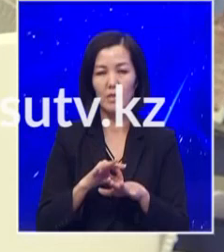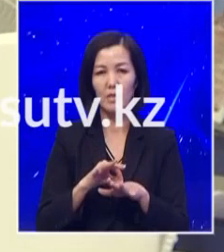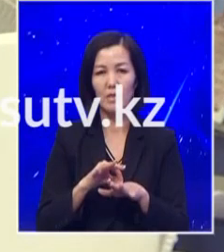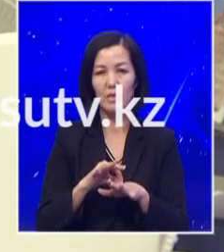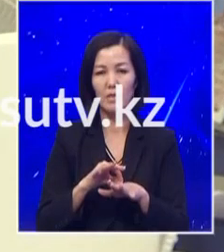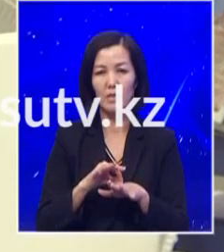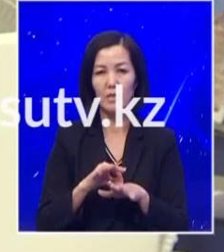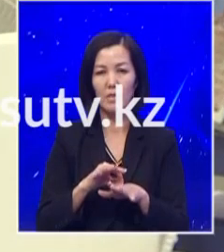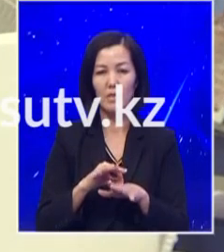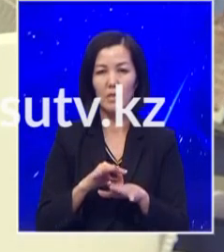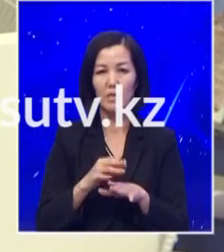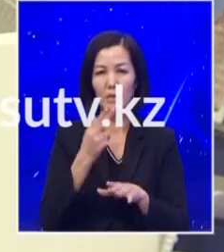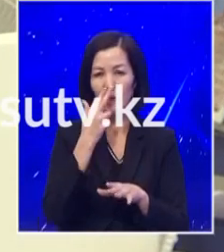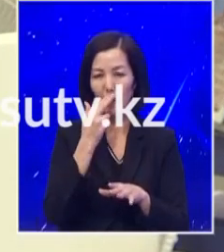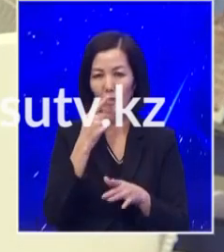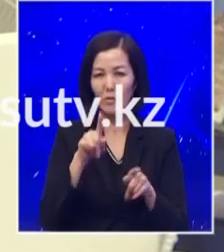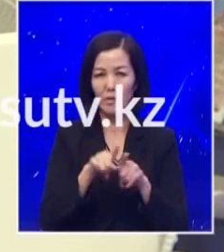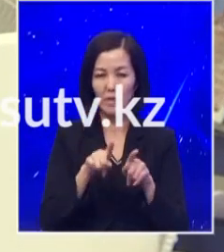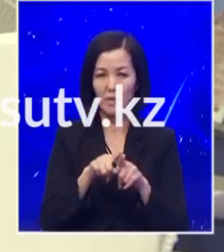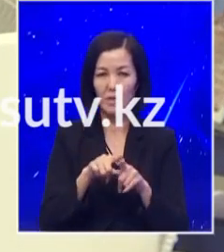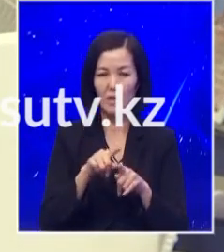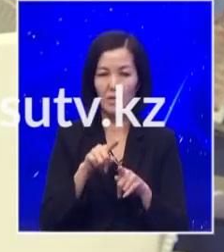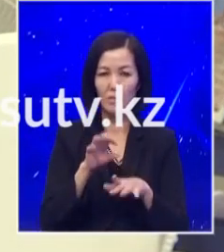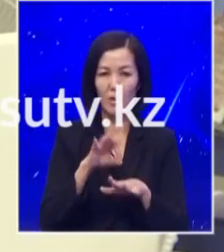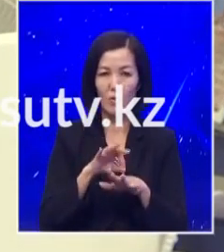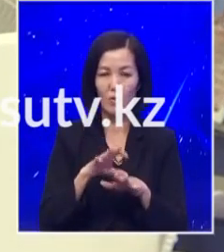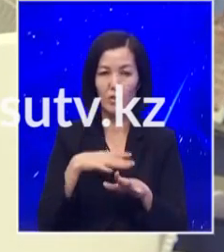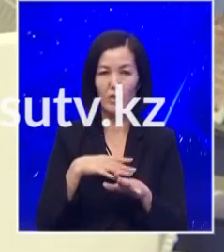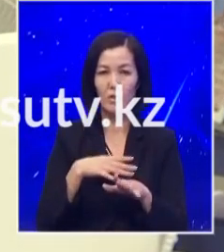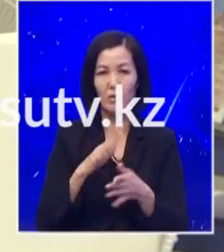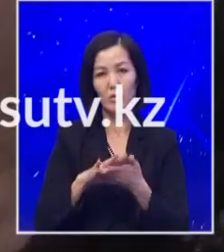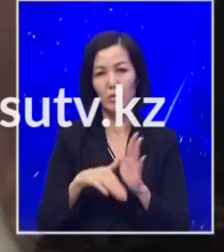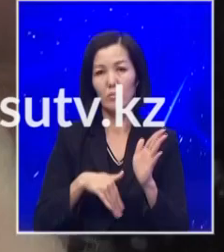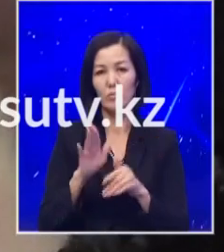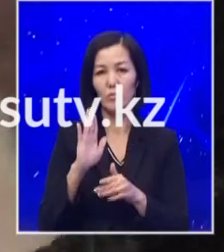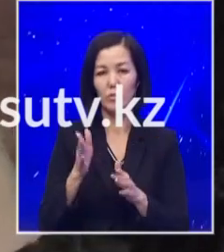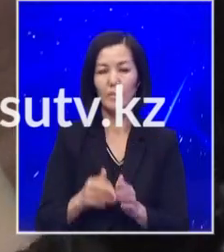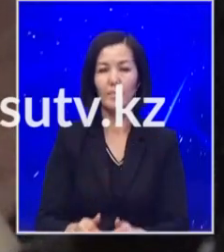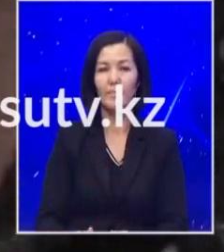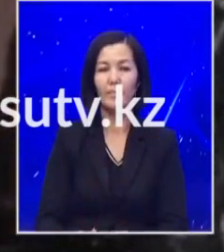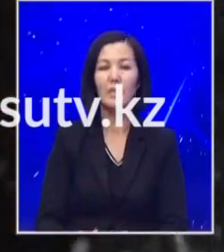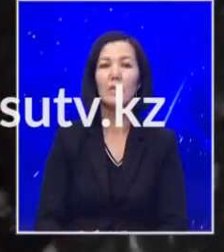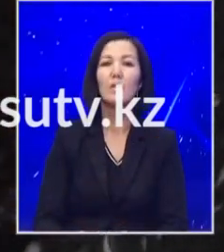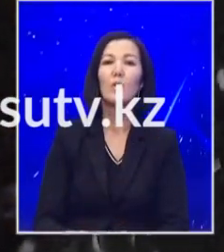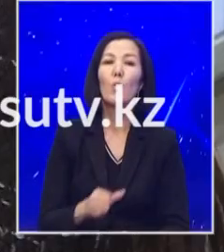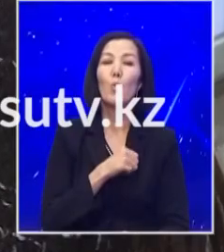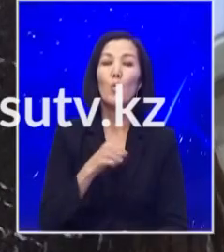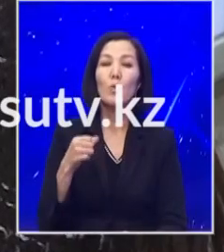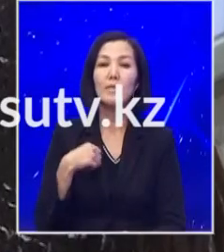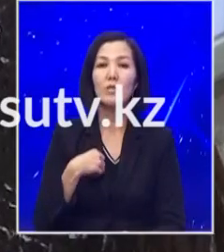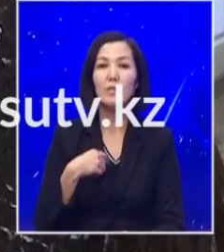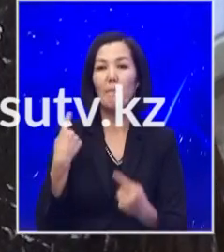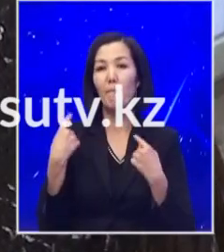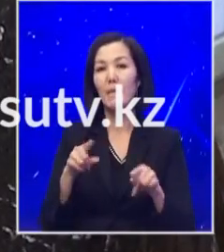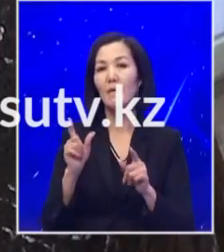басым ауырды, кішкене тым ауыраттым, басқа күндері жақсы жүрдім. Тілші екпені өз үшін емес,